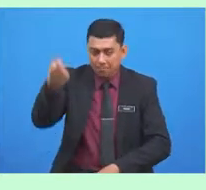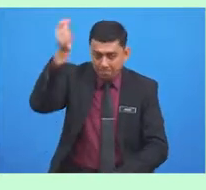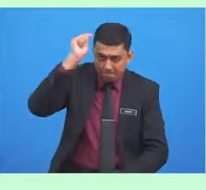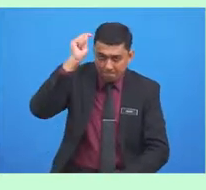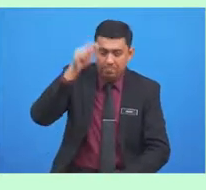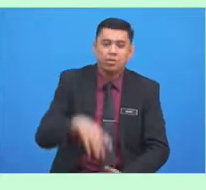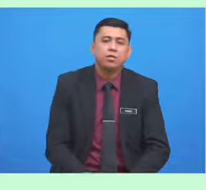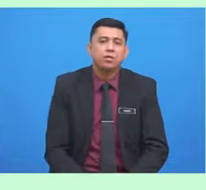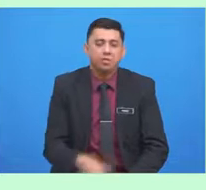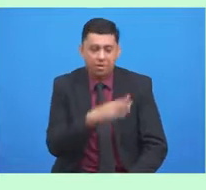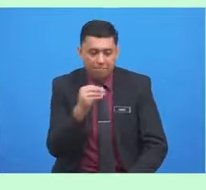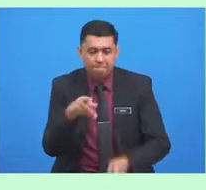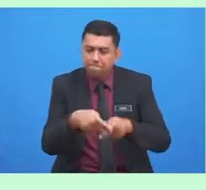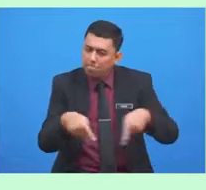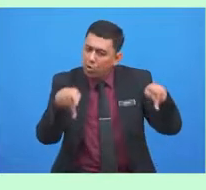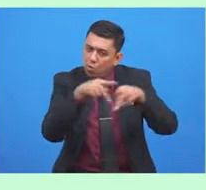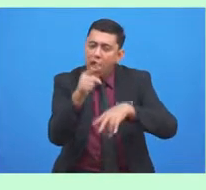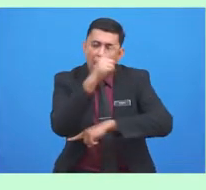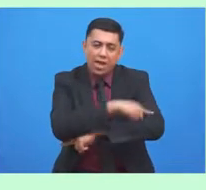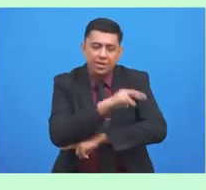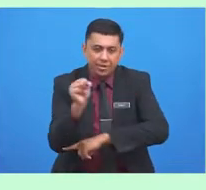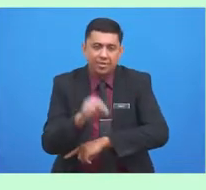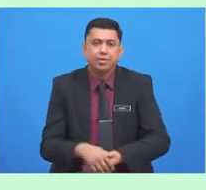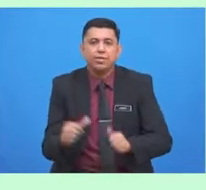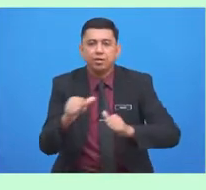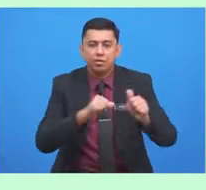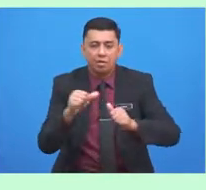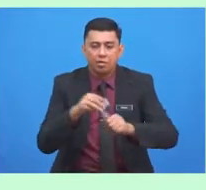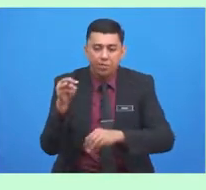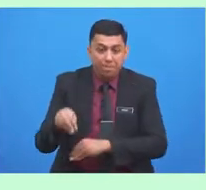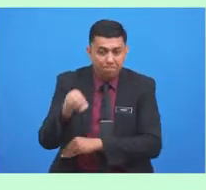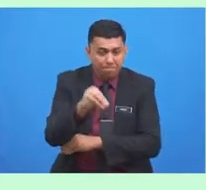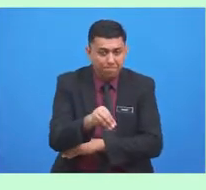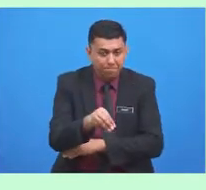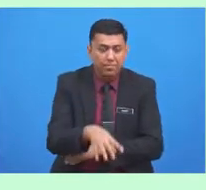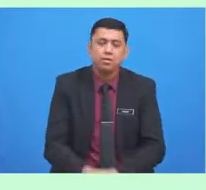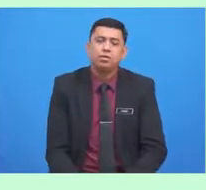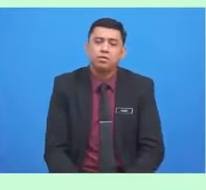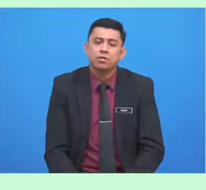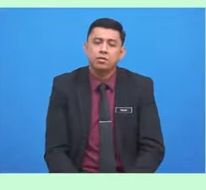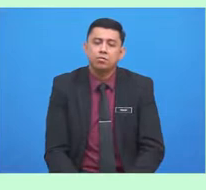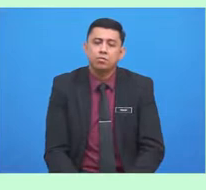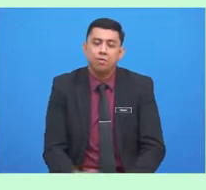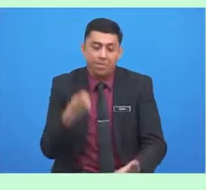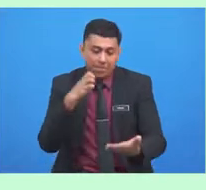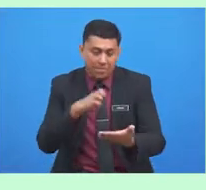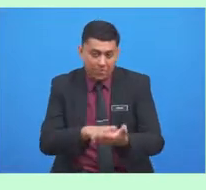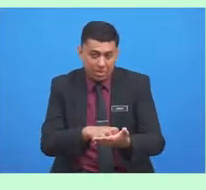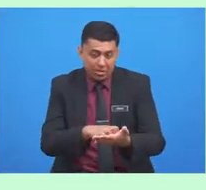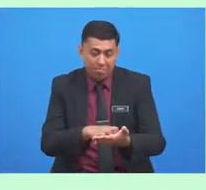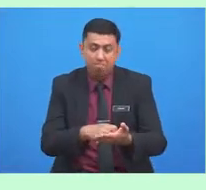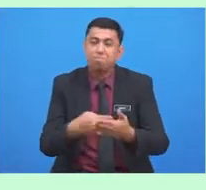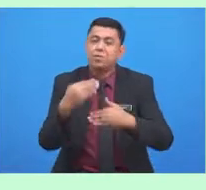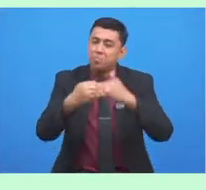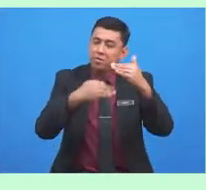keperluan harian. Kedua, aktiviti pertanian. Empangan dibina bagi membekalkan air